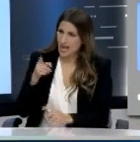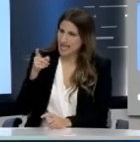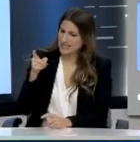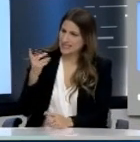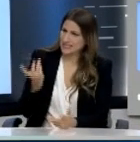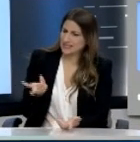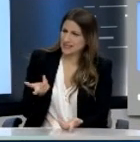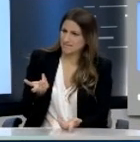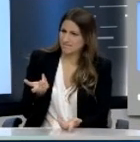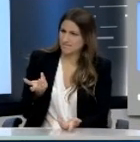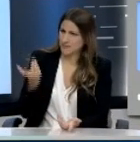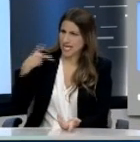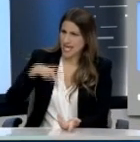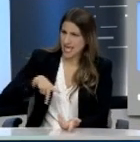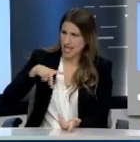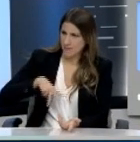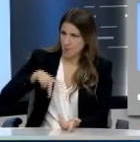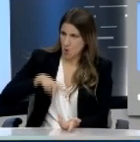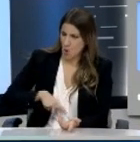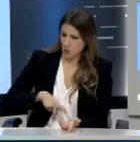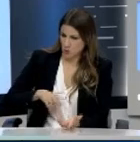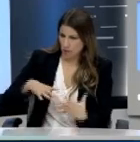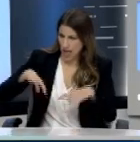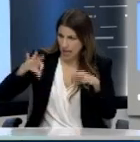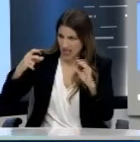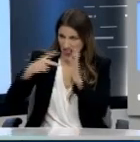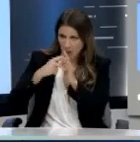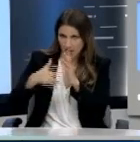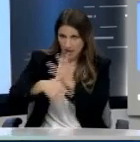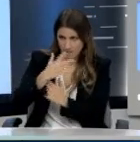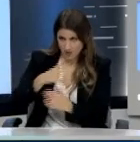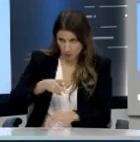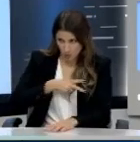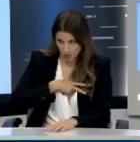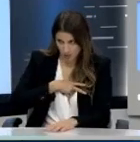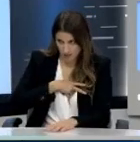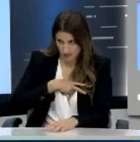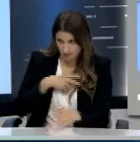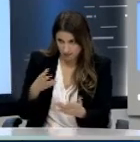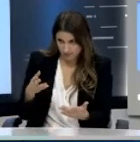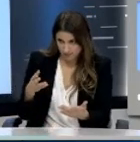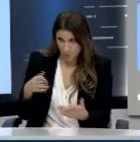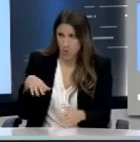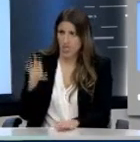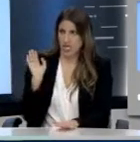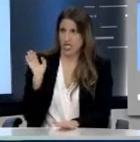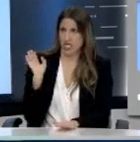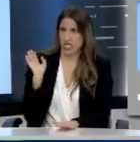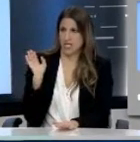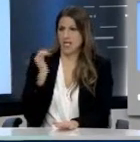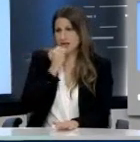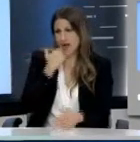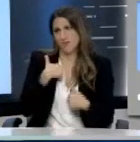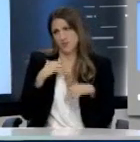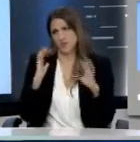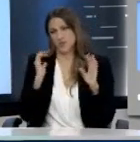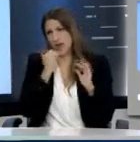ήσασταν υπουργός και το πρώτο εξάμηνο του 2015. Δεν ήσασταν. Έκανα